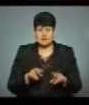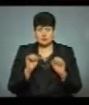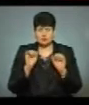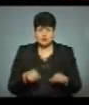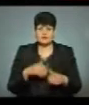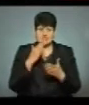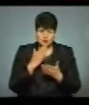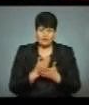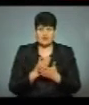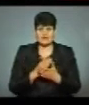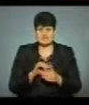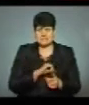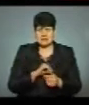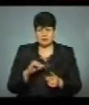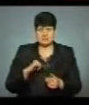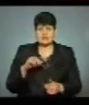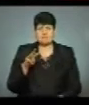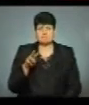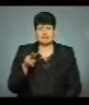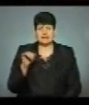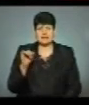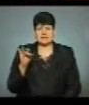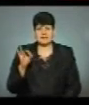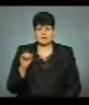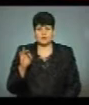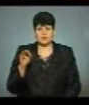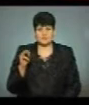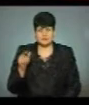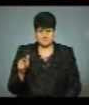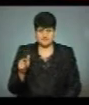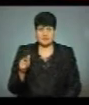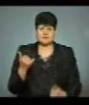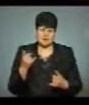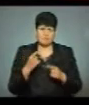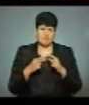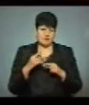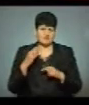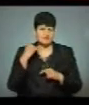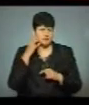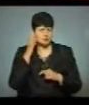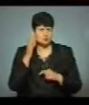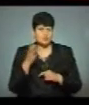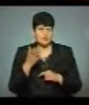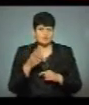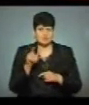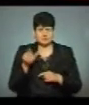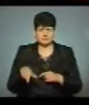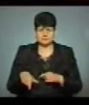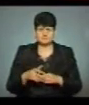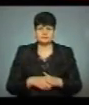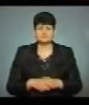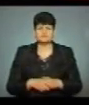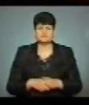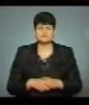можливість існування самостійної Млиновецької об'єднаної територіальної громади. Ми ще до цієї теми повернемося. Давайте послухаємо нашого глядача. Доброго вечора. Ви в ефірі. Будь